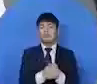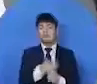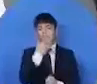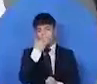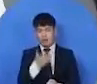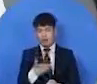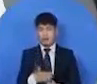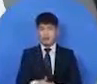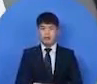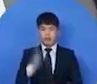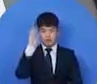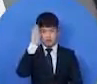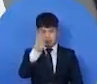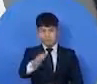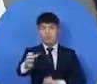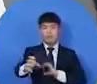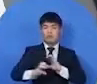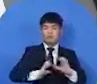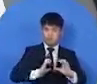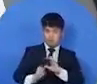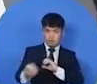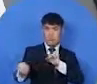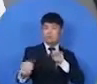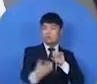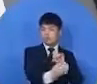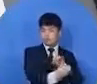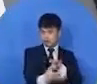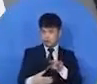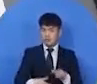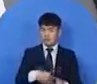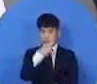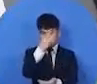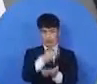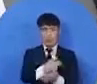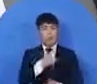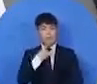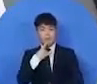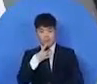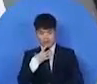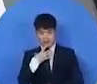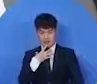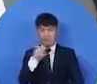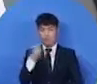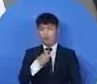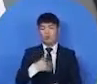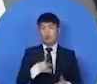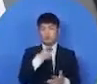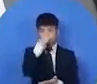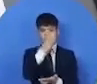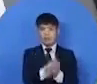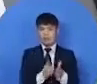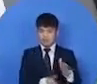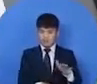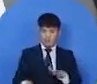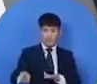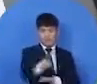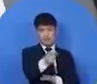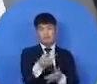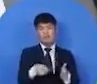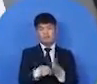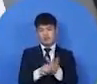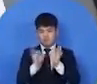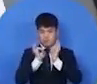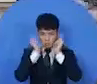시민들과의 끓여 옷이 소통하면서 쳐 낭만 의 먹과 자부심이 묻어나는 살기 좋은 차를 만들기 위해 최선의 노력을